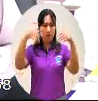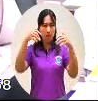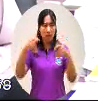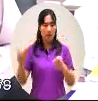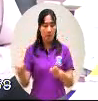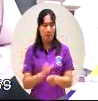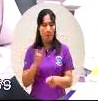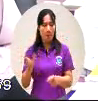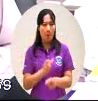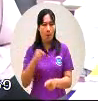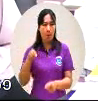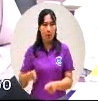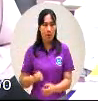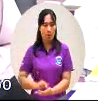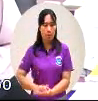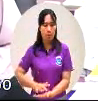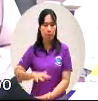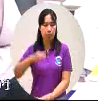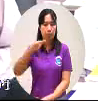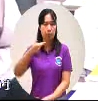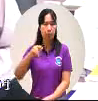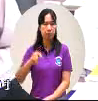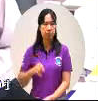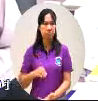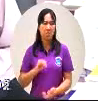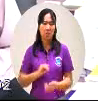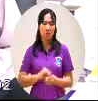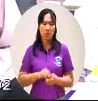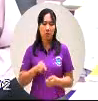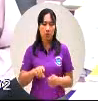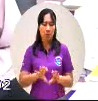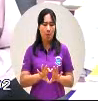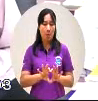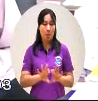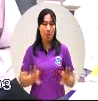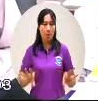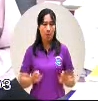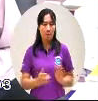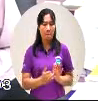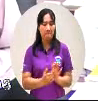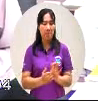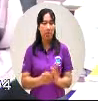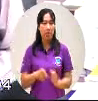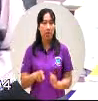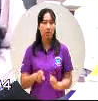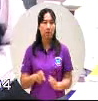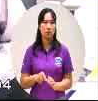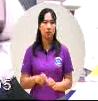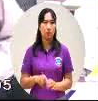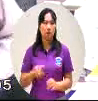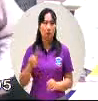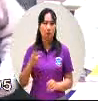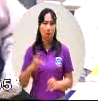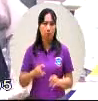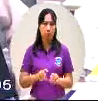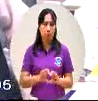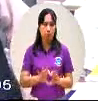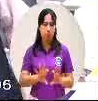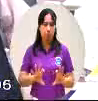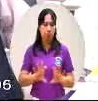这个就是一直积水，可能是航管被堵住了，或是要需要扩大。好，好，下